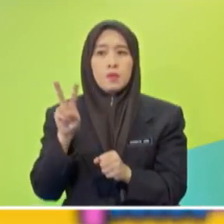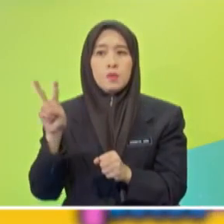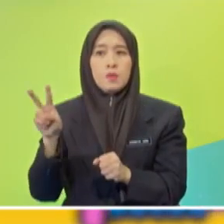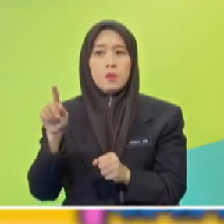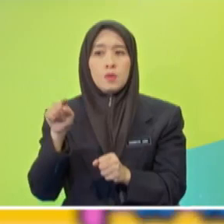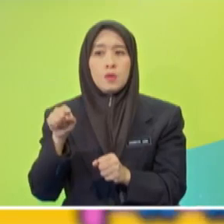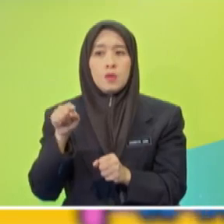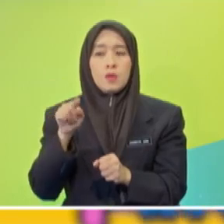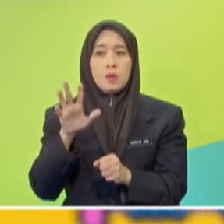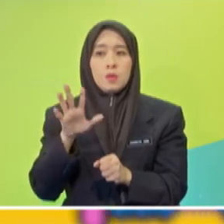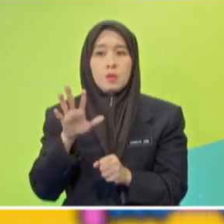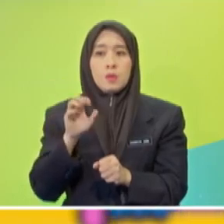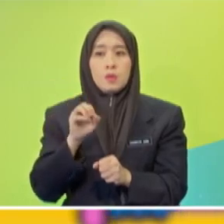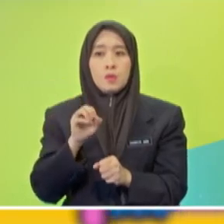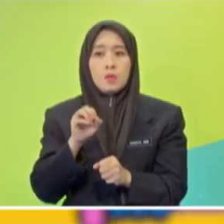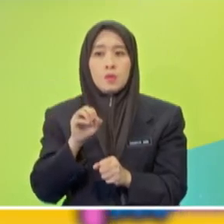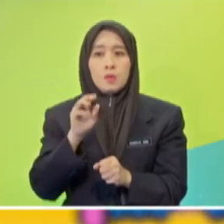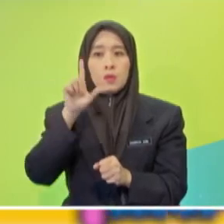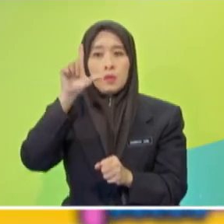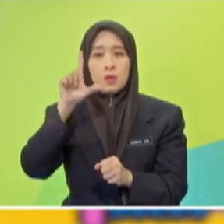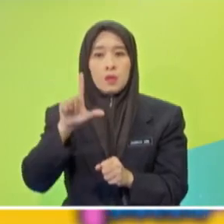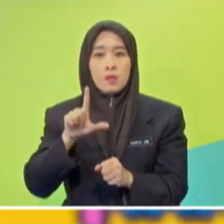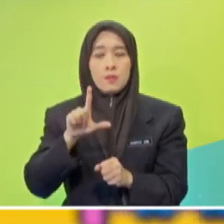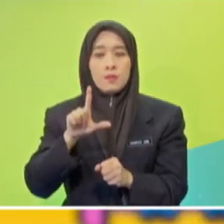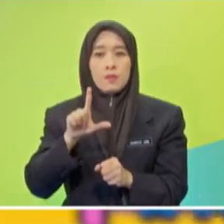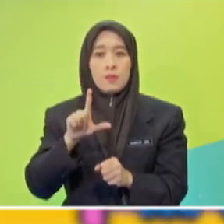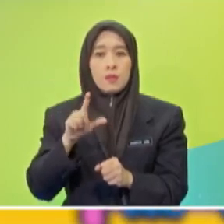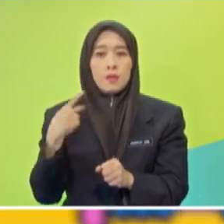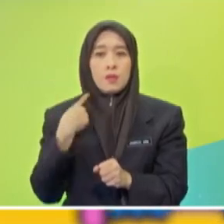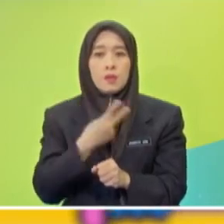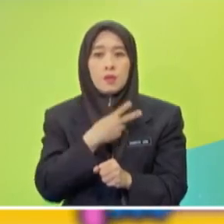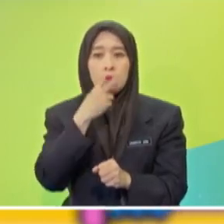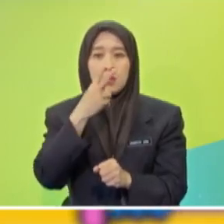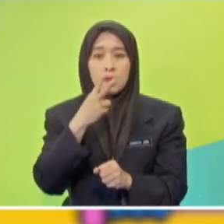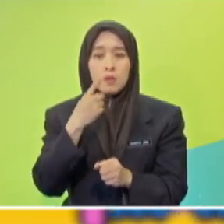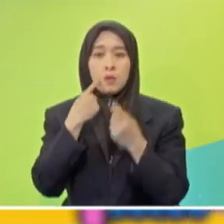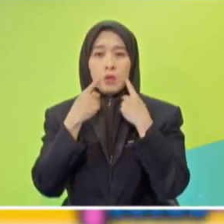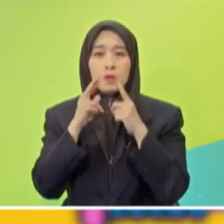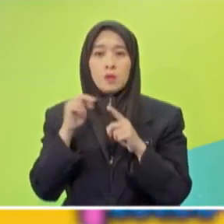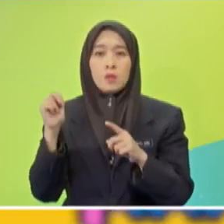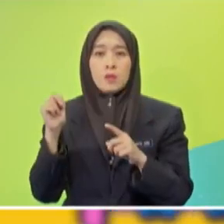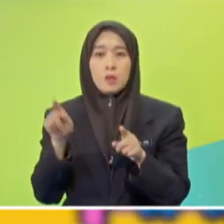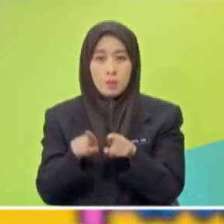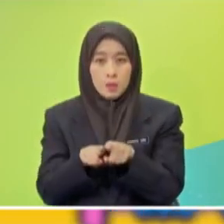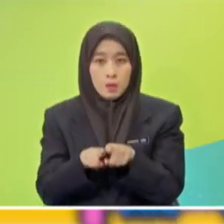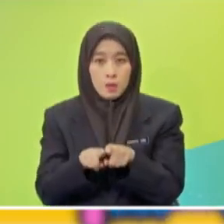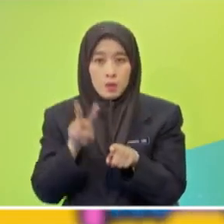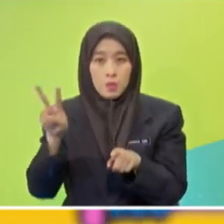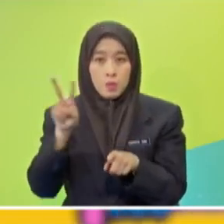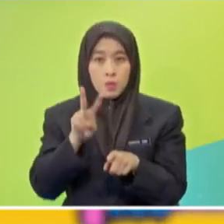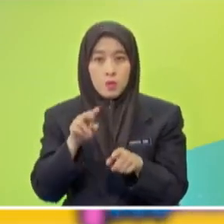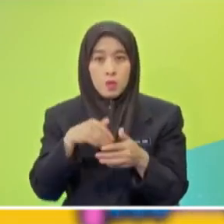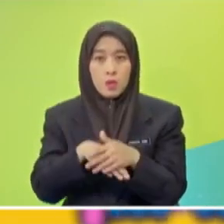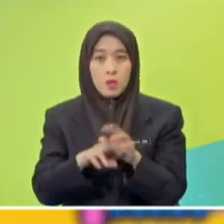ya Oke kita semua ya jawabannya Oke sama itu 22 adalah